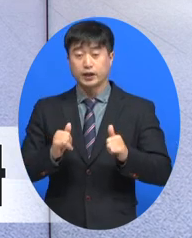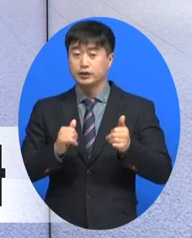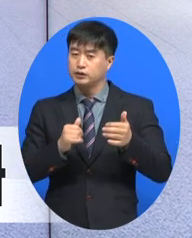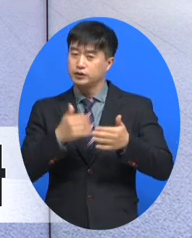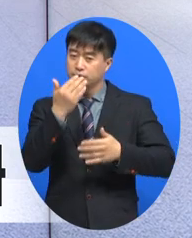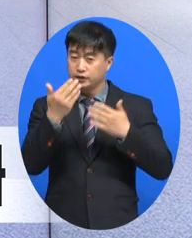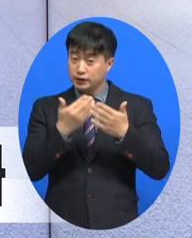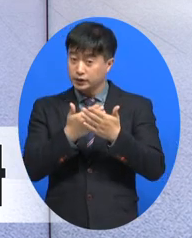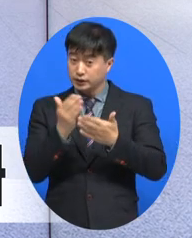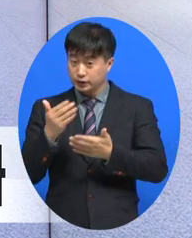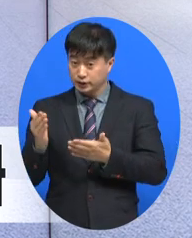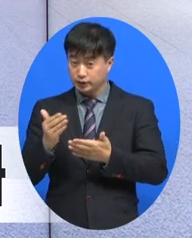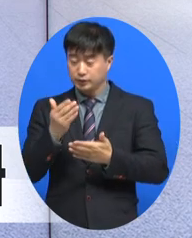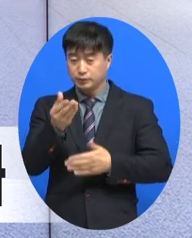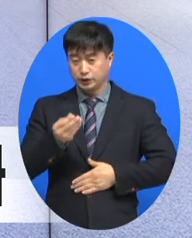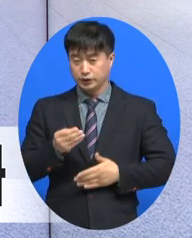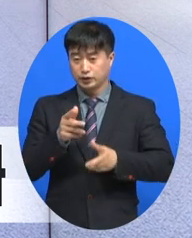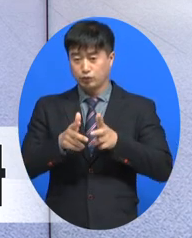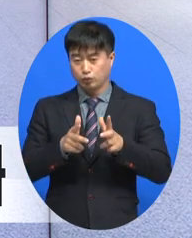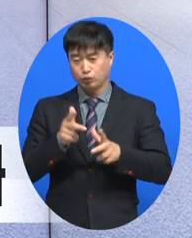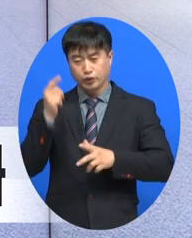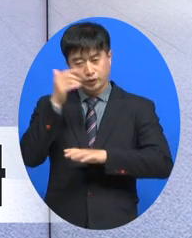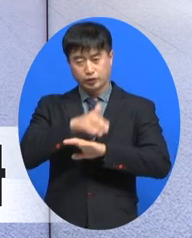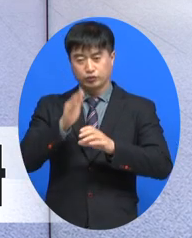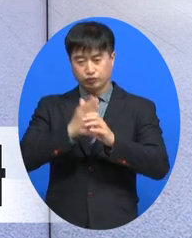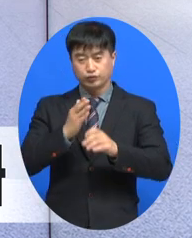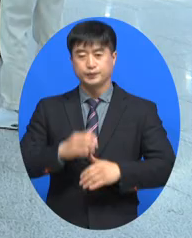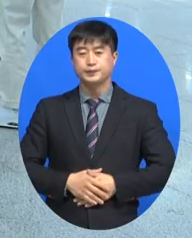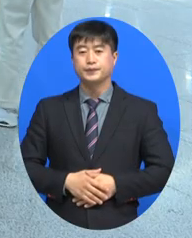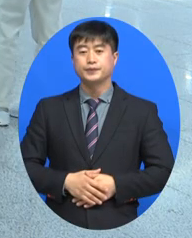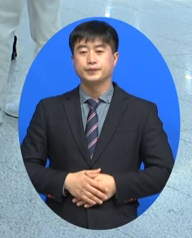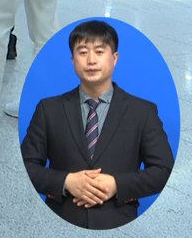렌탈 사업도 구상 중입니다. 최지연 기자가 취재했습니다.